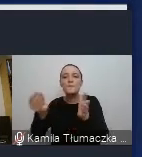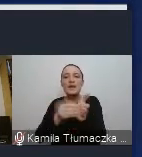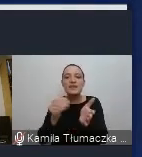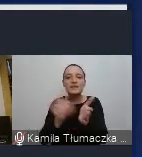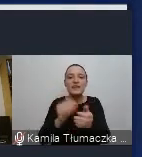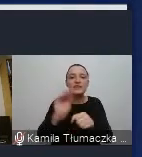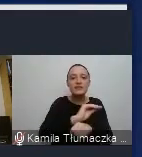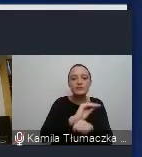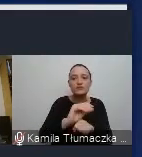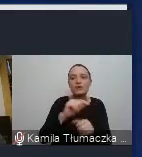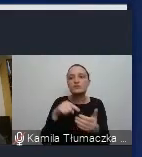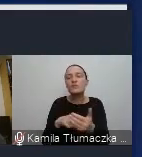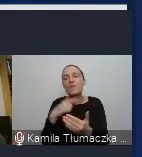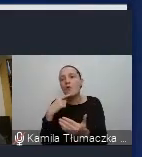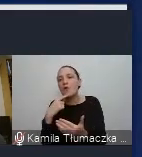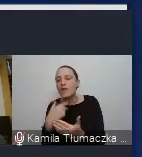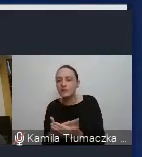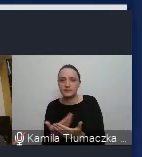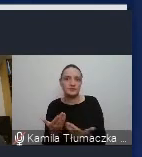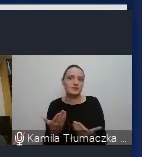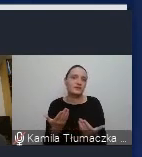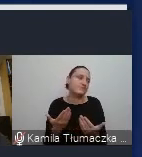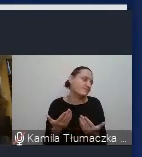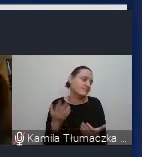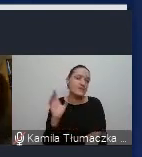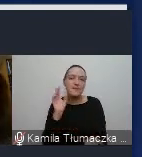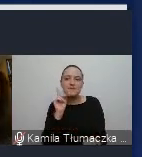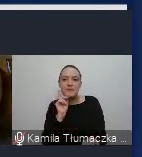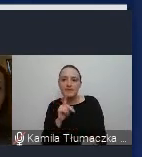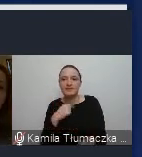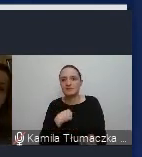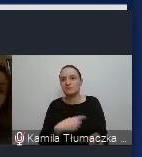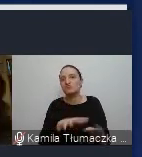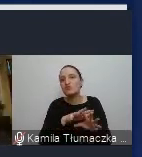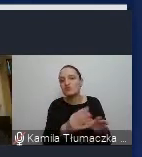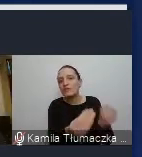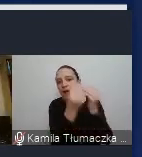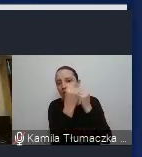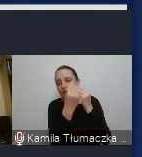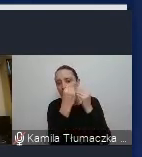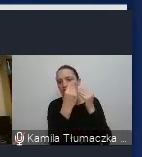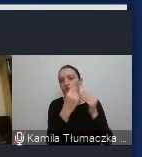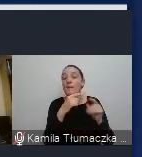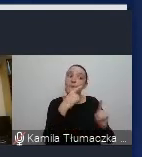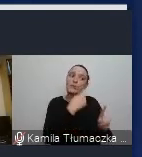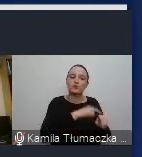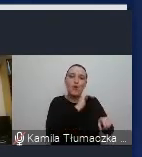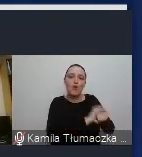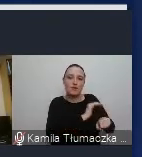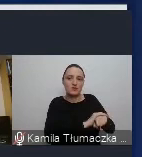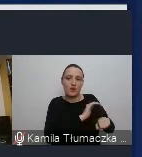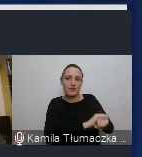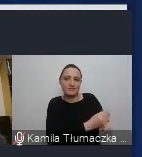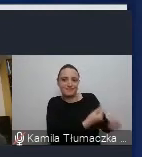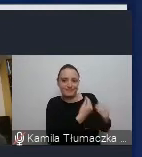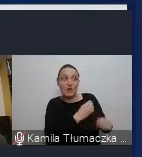dydaktyce. Bardzo polecam, naprawdę wiele się nauczyłam, plus jeszcze koleżanki, które również